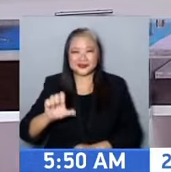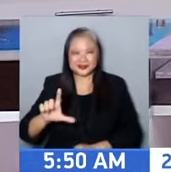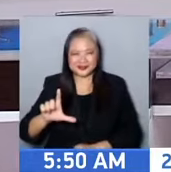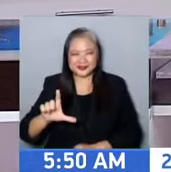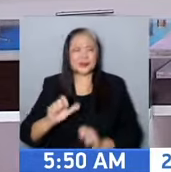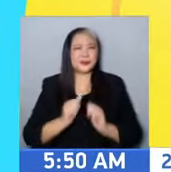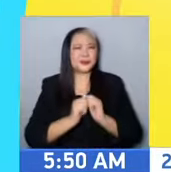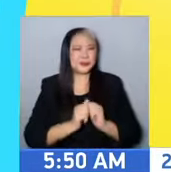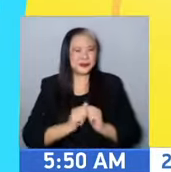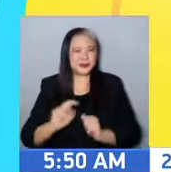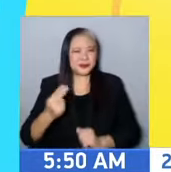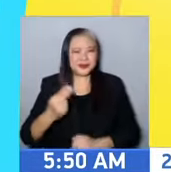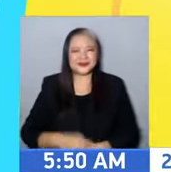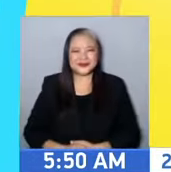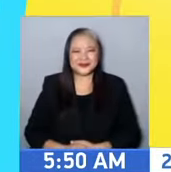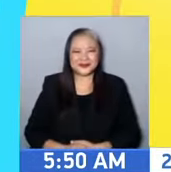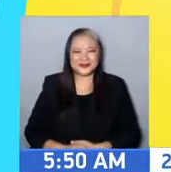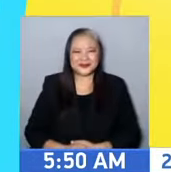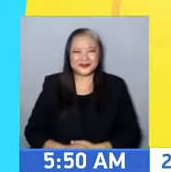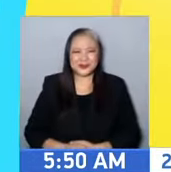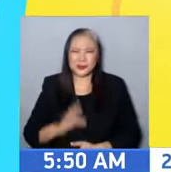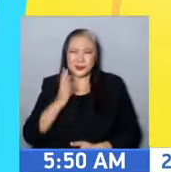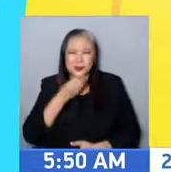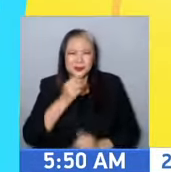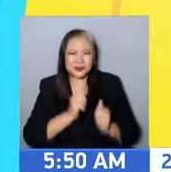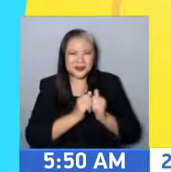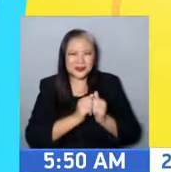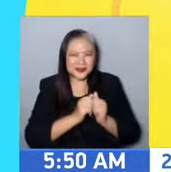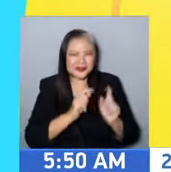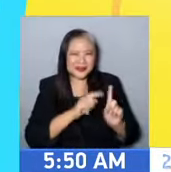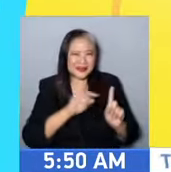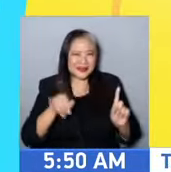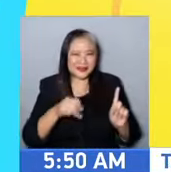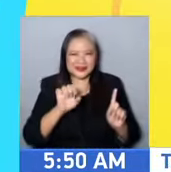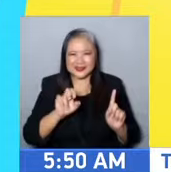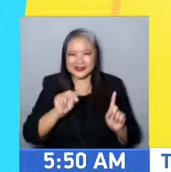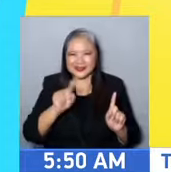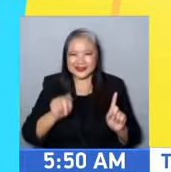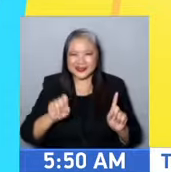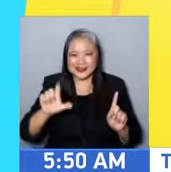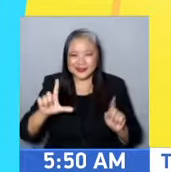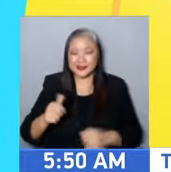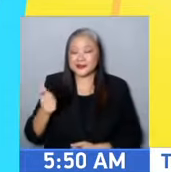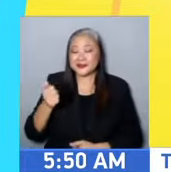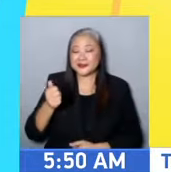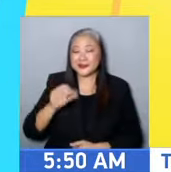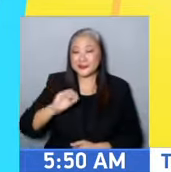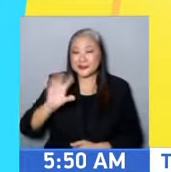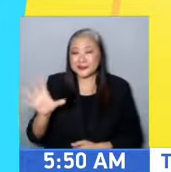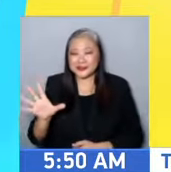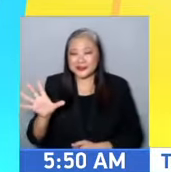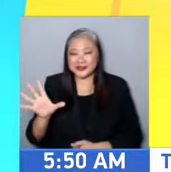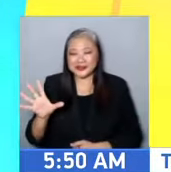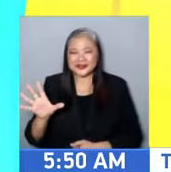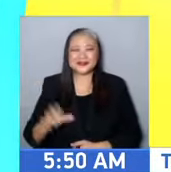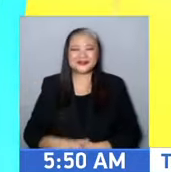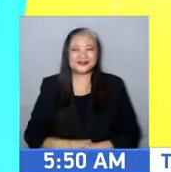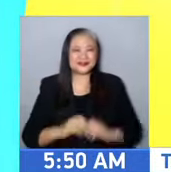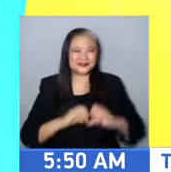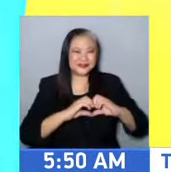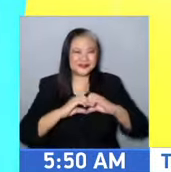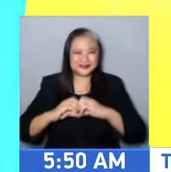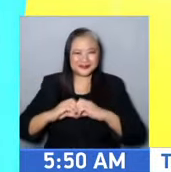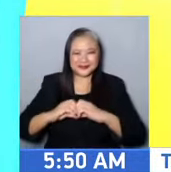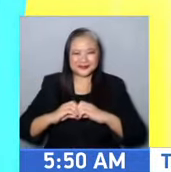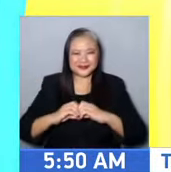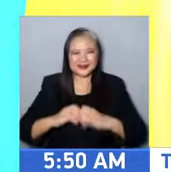Uy. Sino kaya yan? Good morning, Jenzel. Sino yung kasama mo? Nagbabalik? Good morning, mga kapuso, and happy Tuesday! Nakalubog agad si Jenzel. Ako,